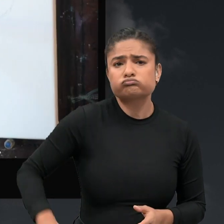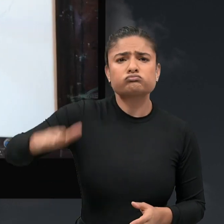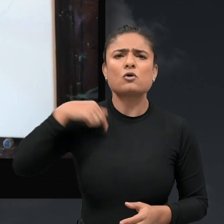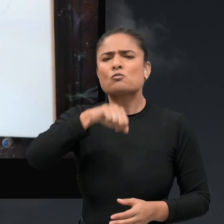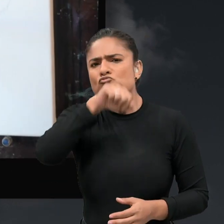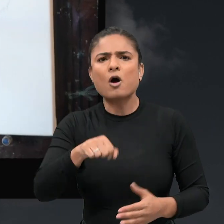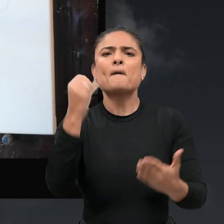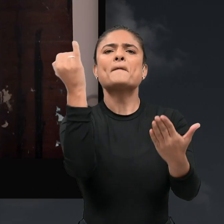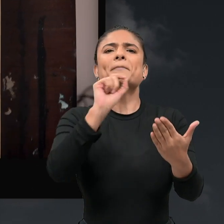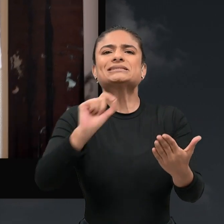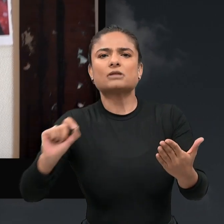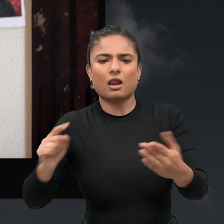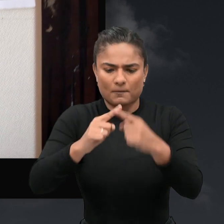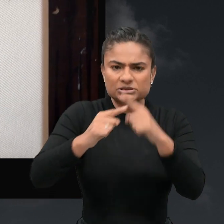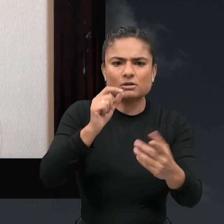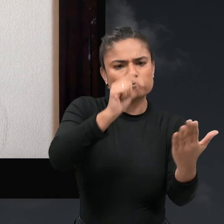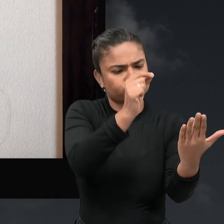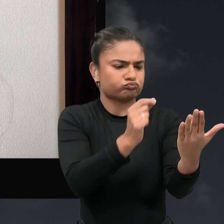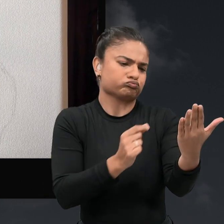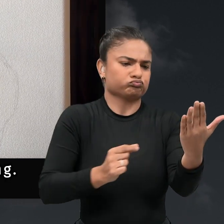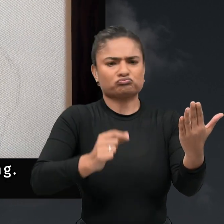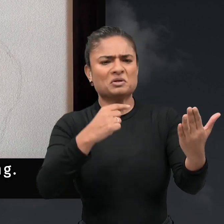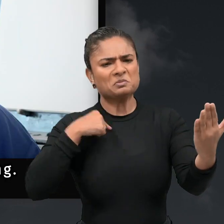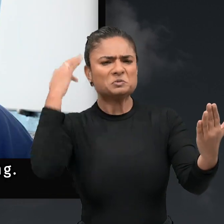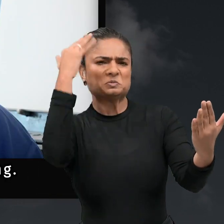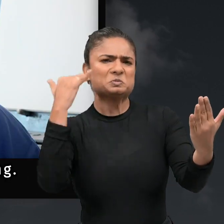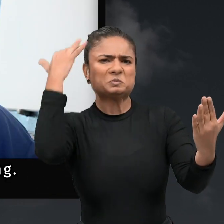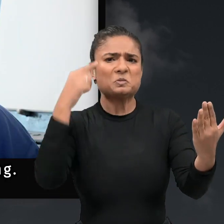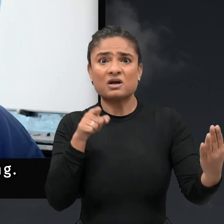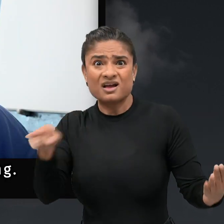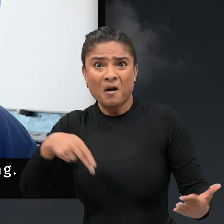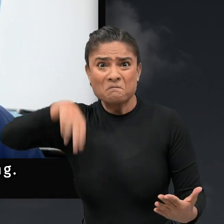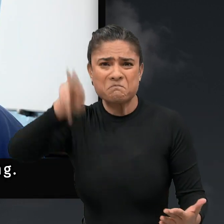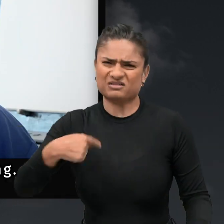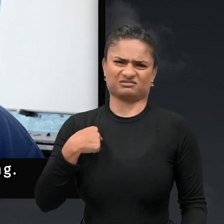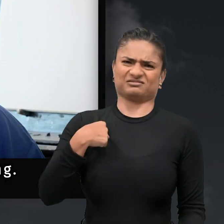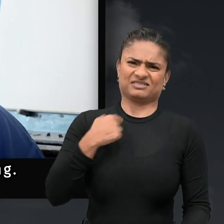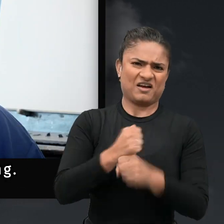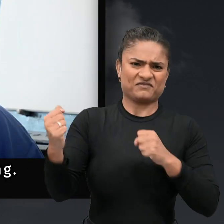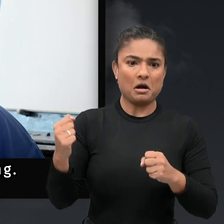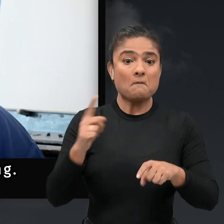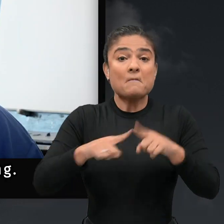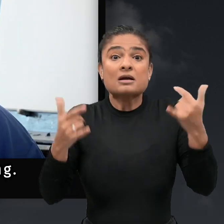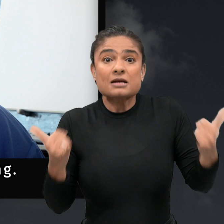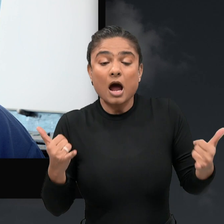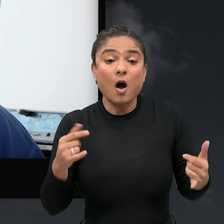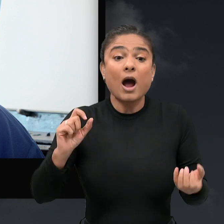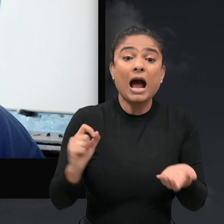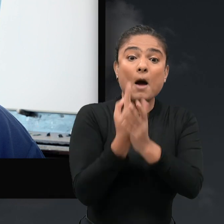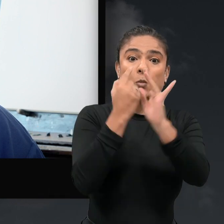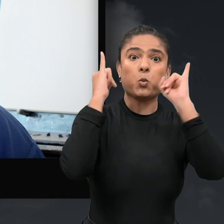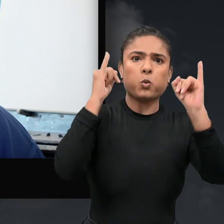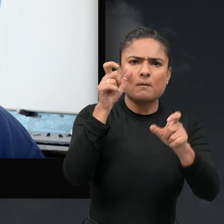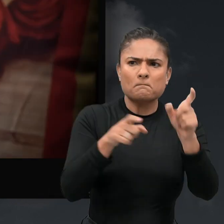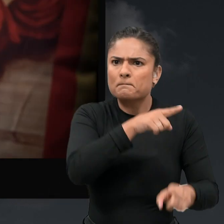As kind het ek gelyk om penselsketses te maak. Ek het nooit regtig gedink aan om te paint nie.